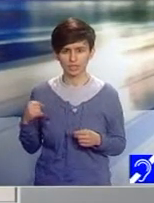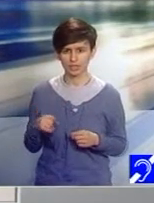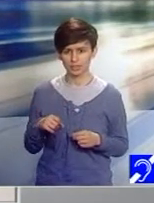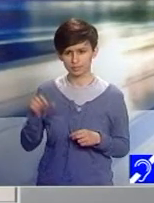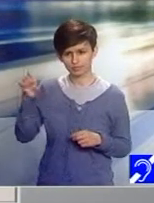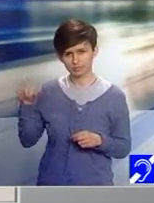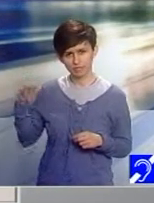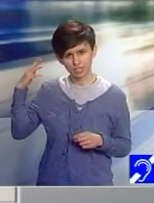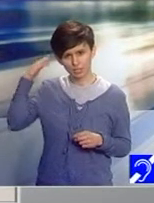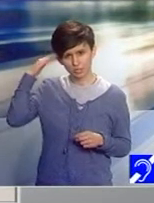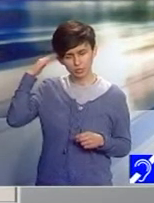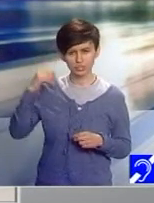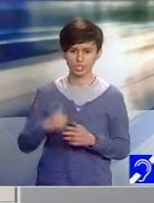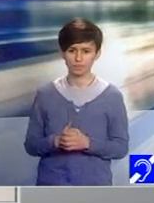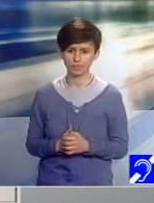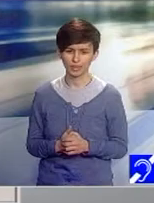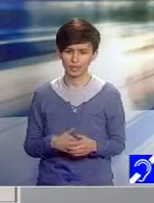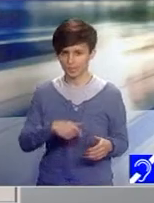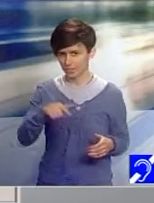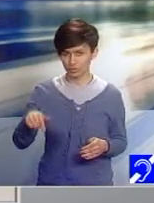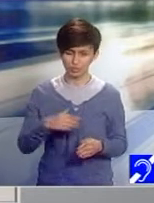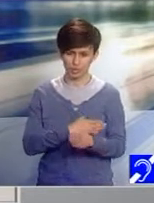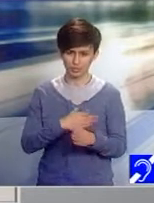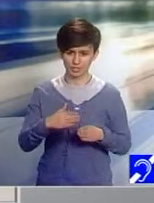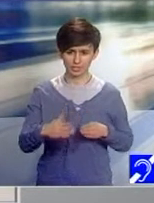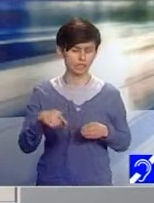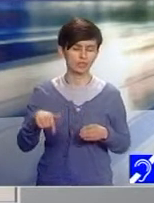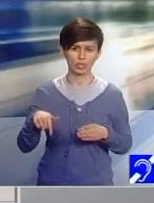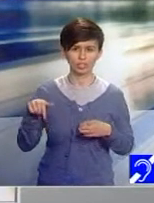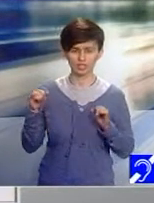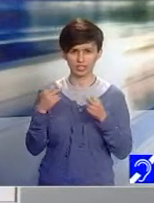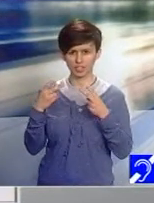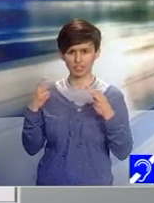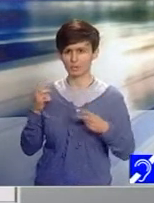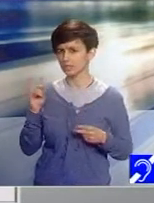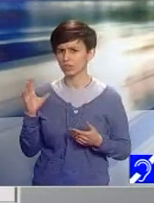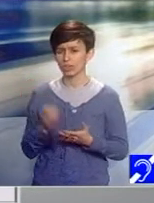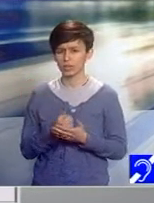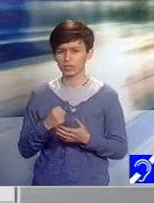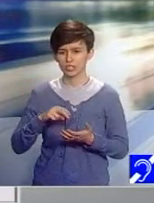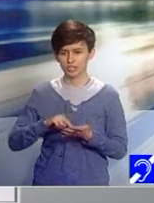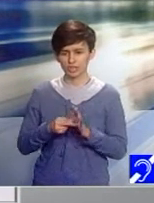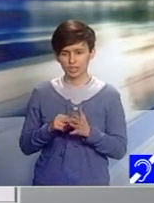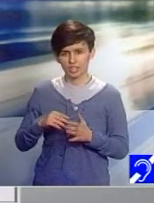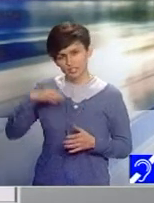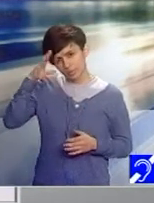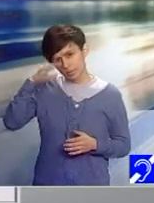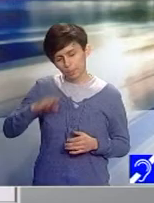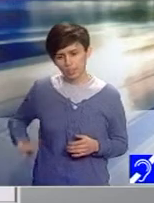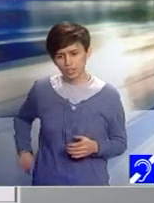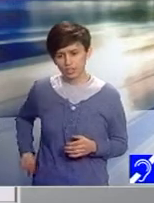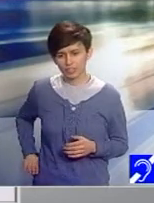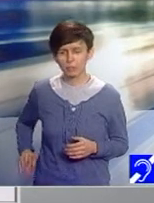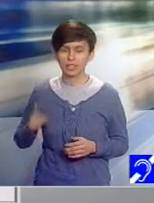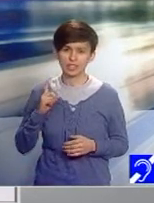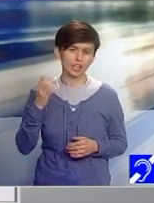fost vorba? Puțin am întârziat cu acest eveniment, n-am reușit să îl organizăm de Ziua Femeii, dar a